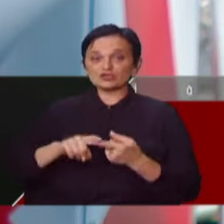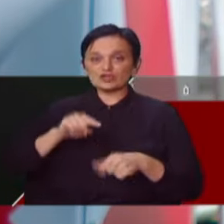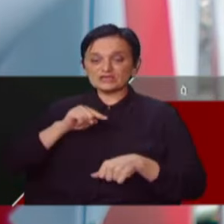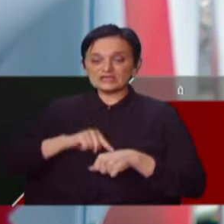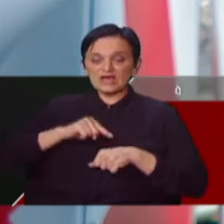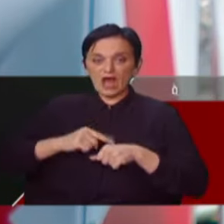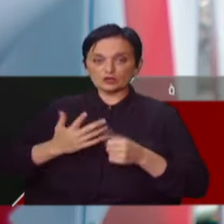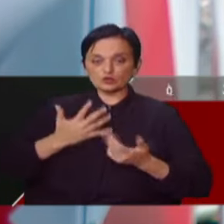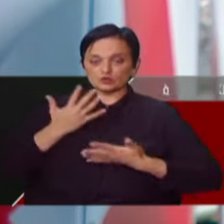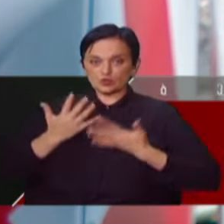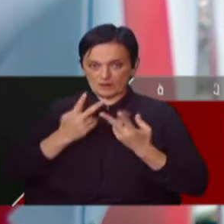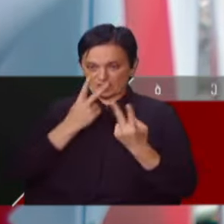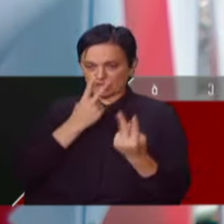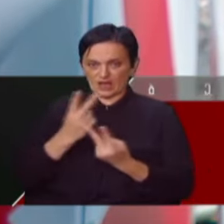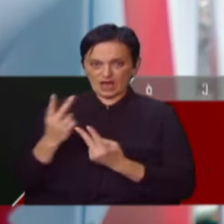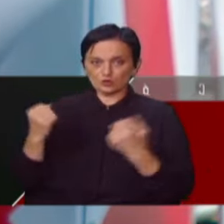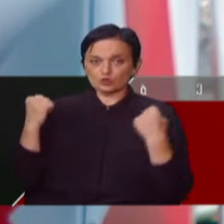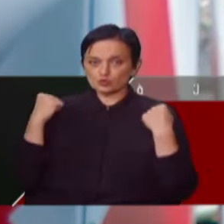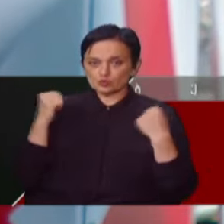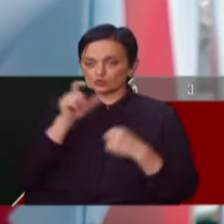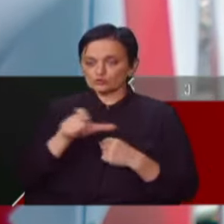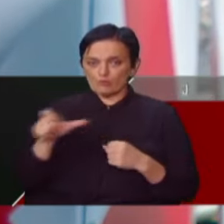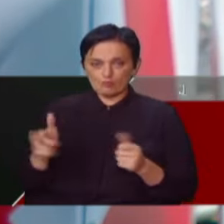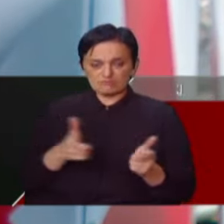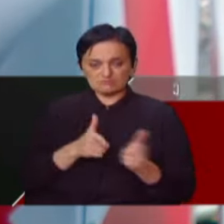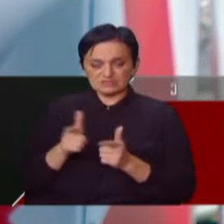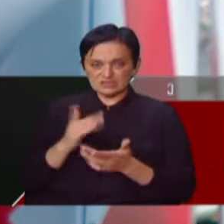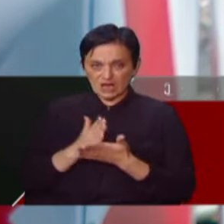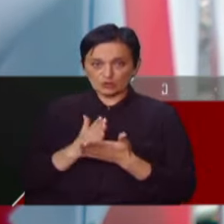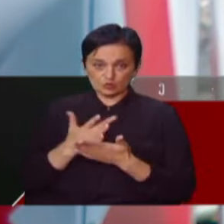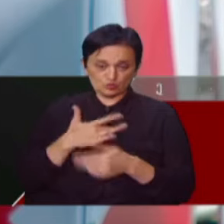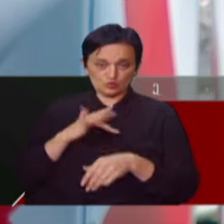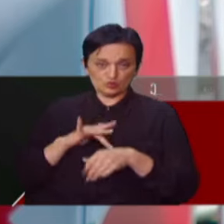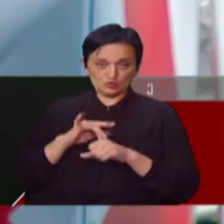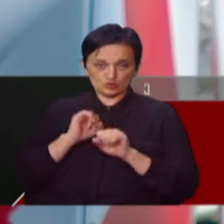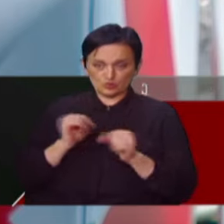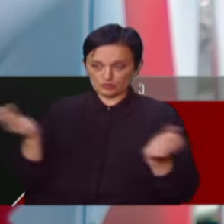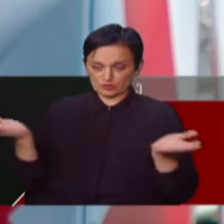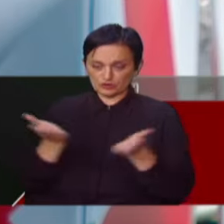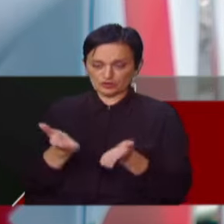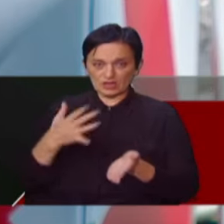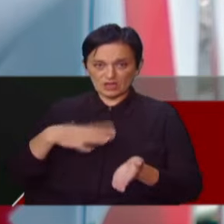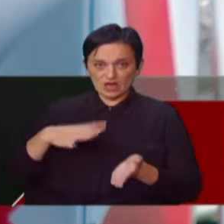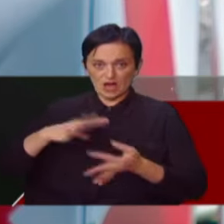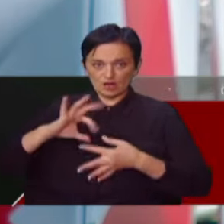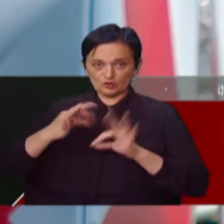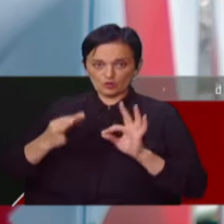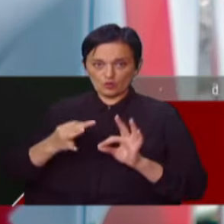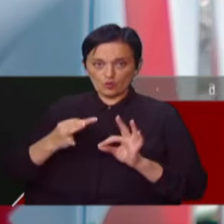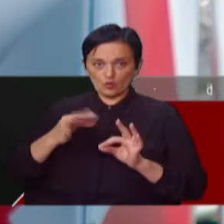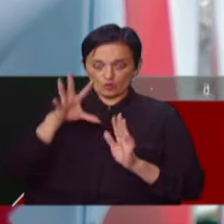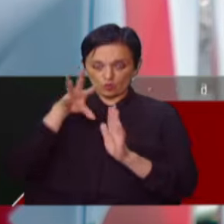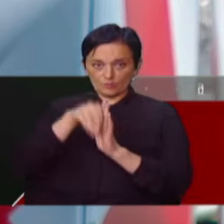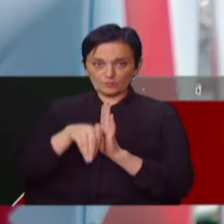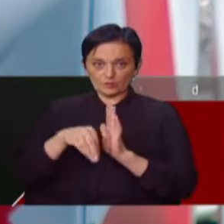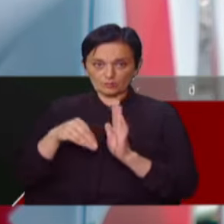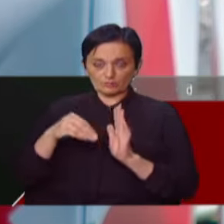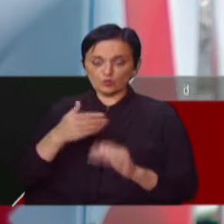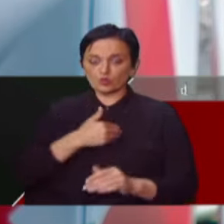განწყობას, ხედავთ რომ სპორტსმენები მზად არიან, ასე რომ გულშემატკივროთ ქართულ სპორტსმენებს ოლიმპიადზე, უსურვოთ